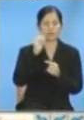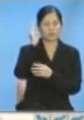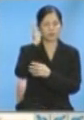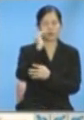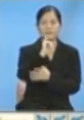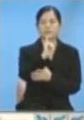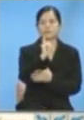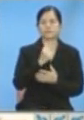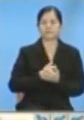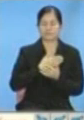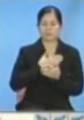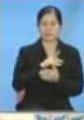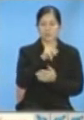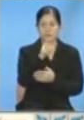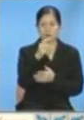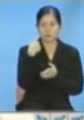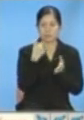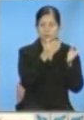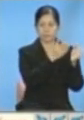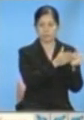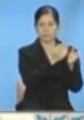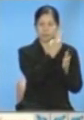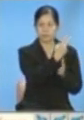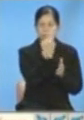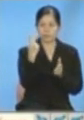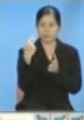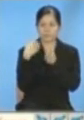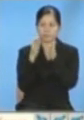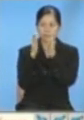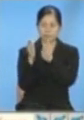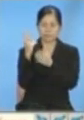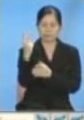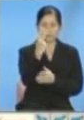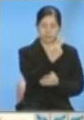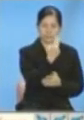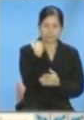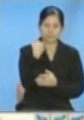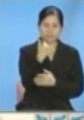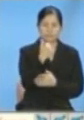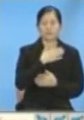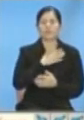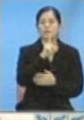าลือว่าควรจะพูดกันฝ่ายละ2ท่านดีไหมประเด็นมีแค่นี้ฮะ